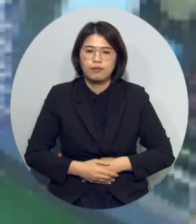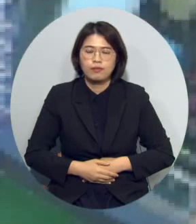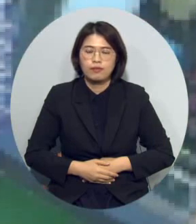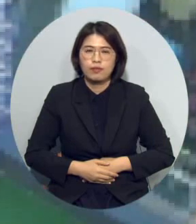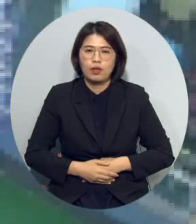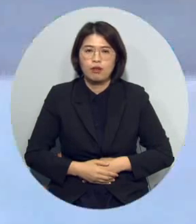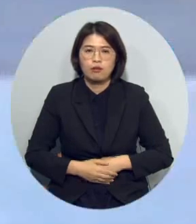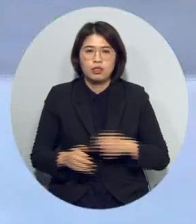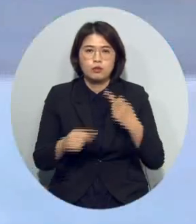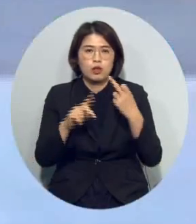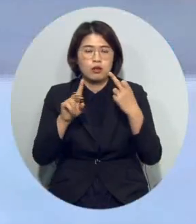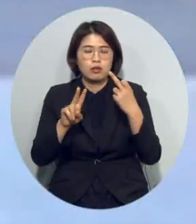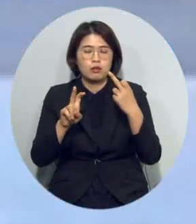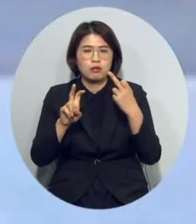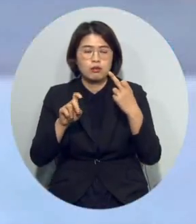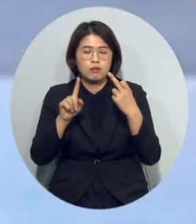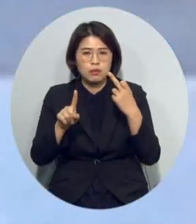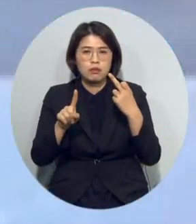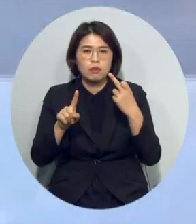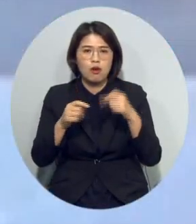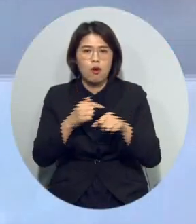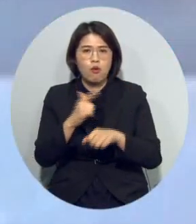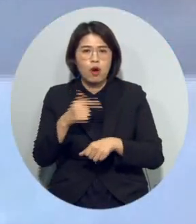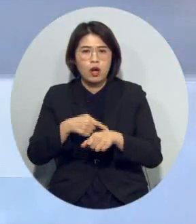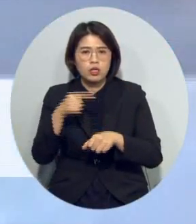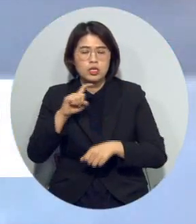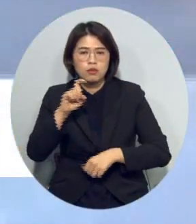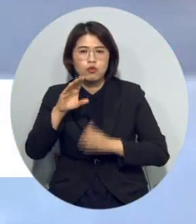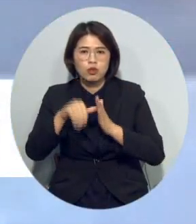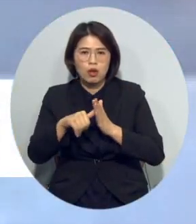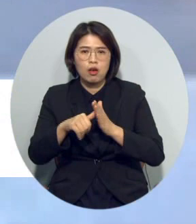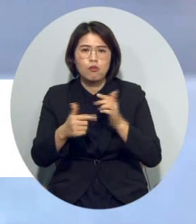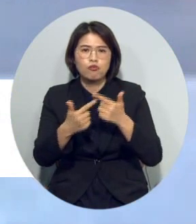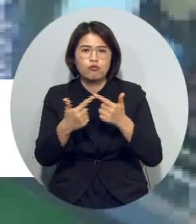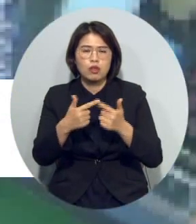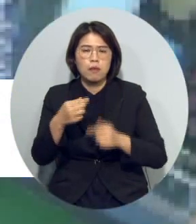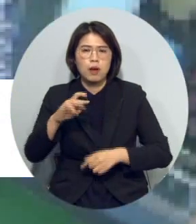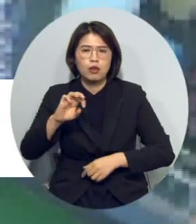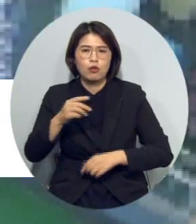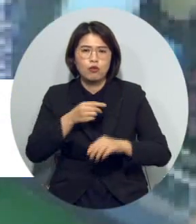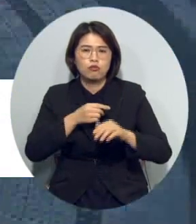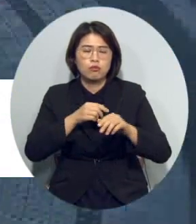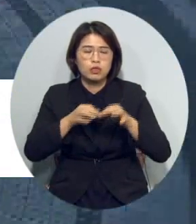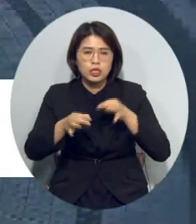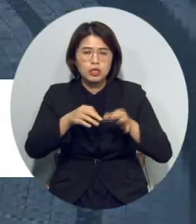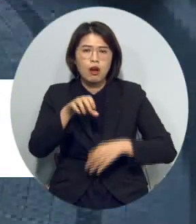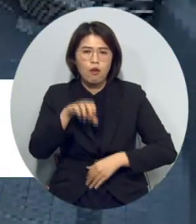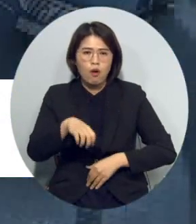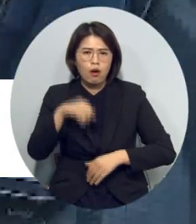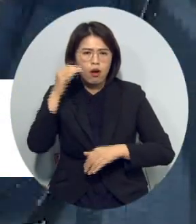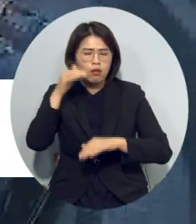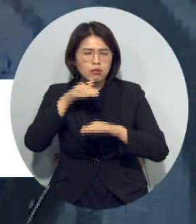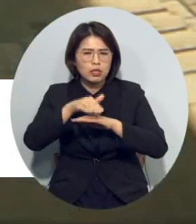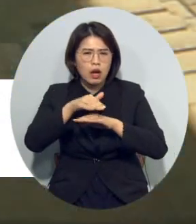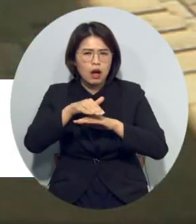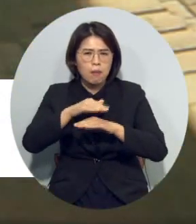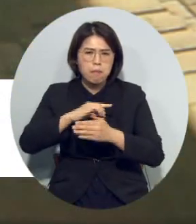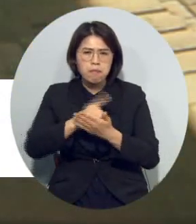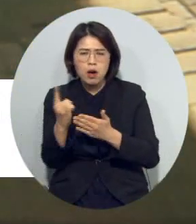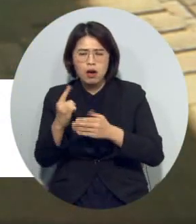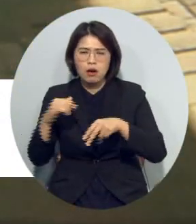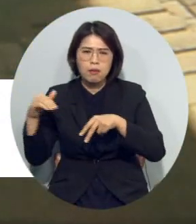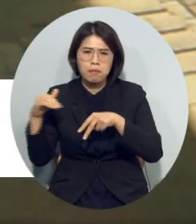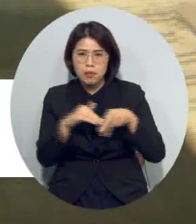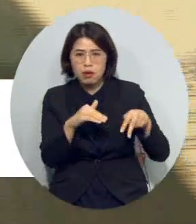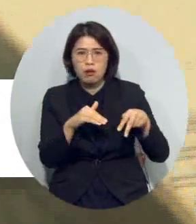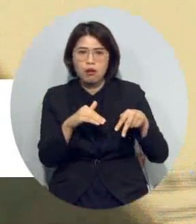지난달 22일 오후 1시 10분쯤 부산 수영구 팔도 시장에서 검은 승용차가 쏜살같이 달리다 두 사람을 덮쳤습니다.